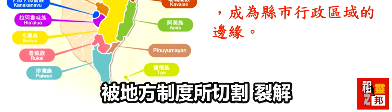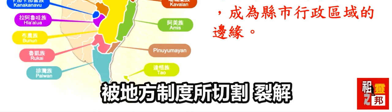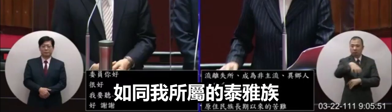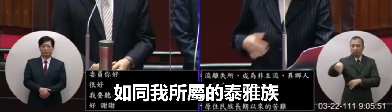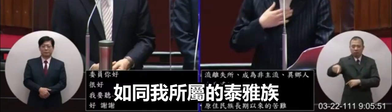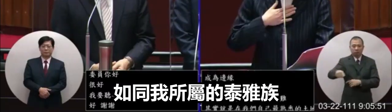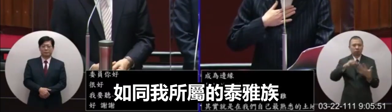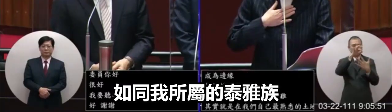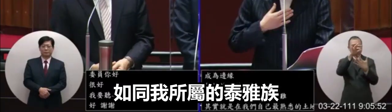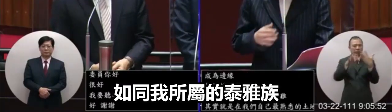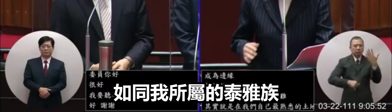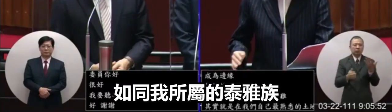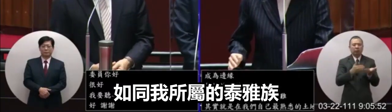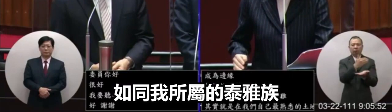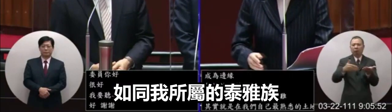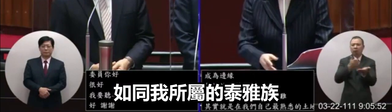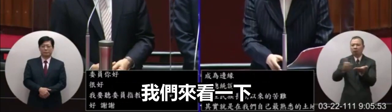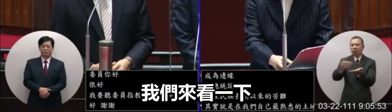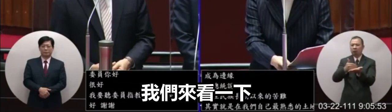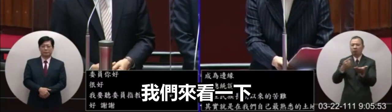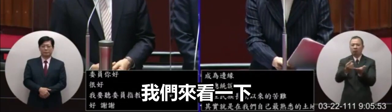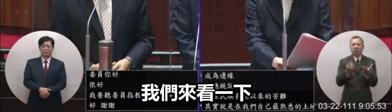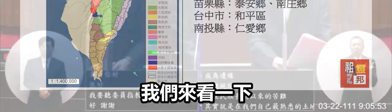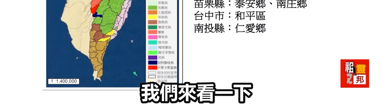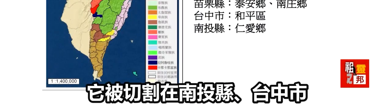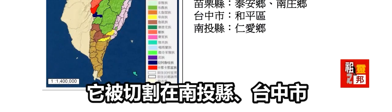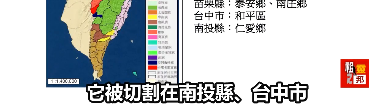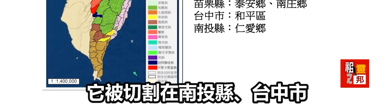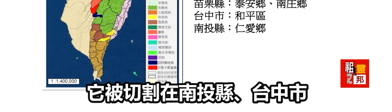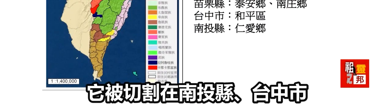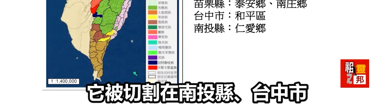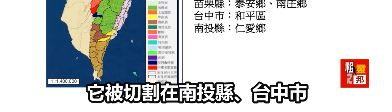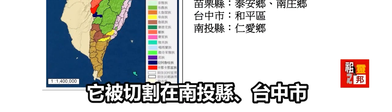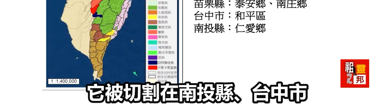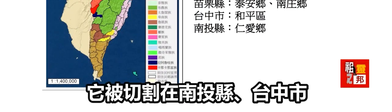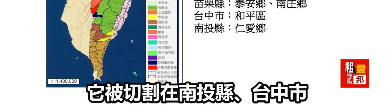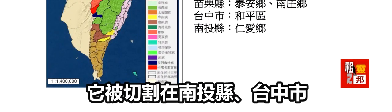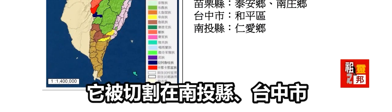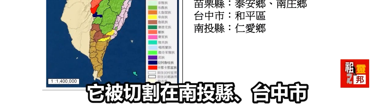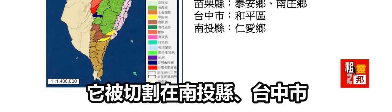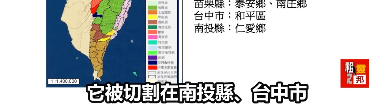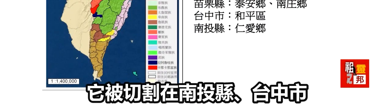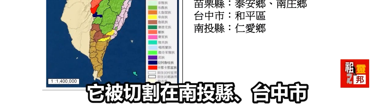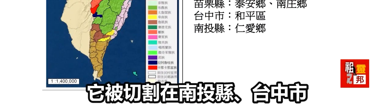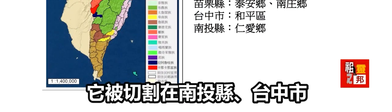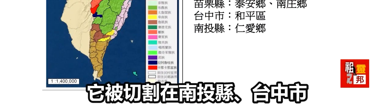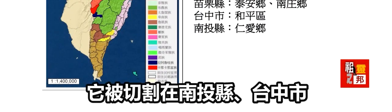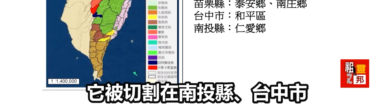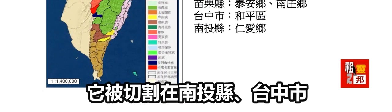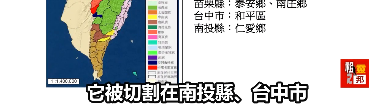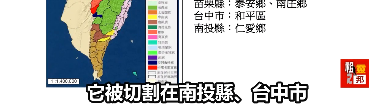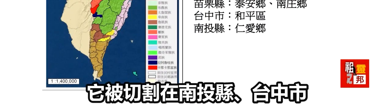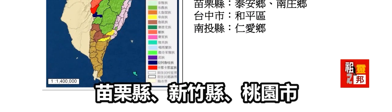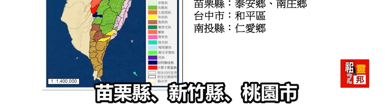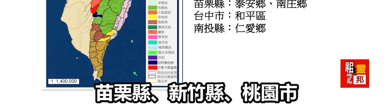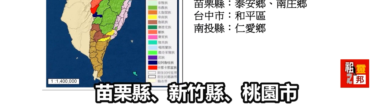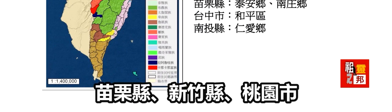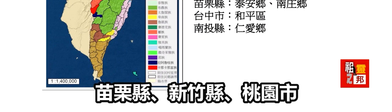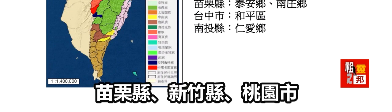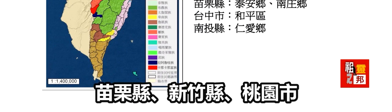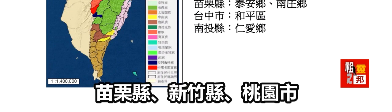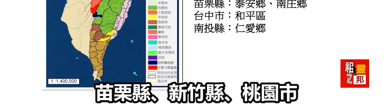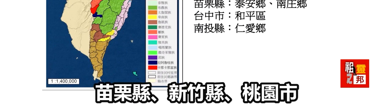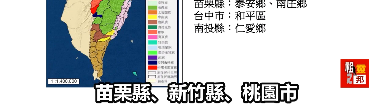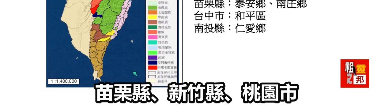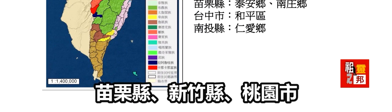解。如同我所属的泰雅族，我们来看一下，它被切割在南投县、台中市、苗栗